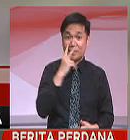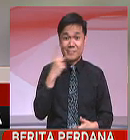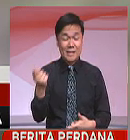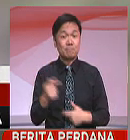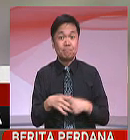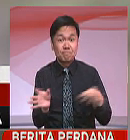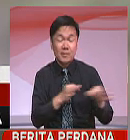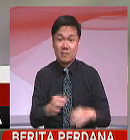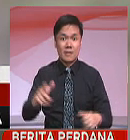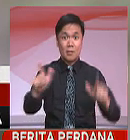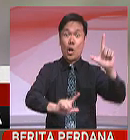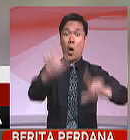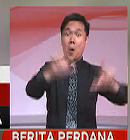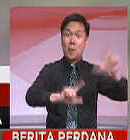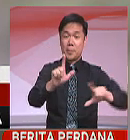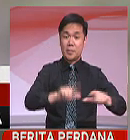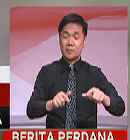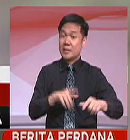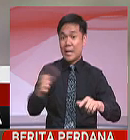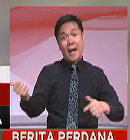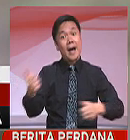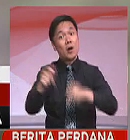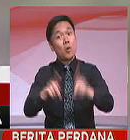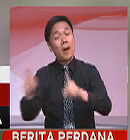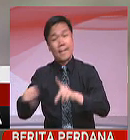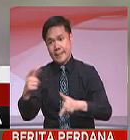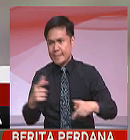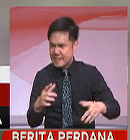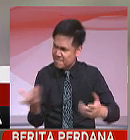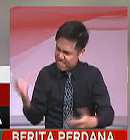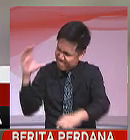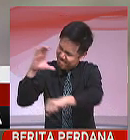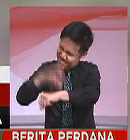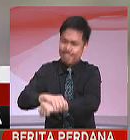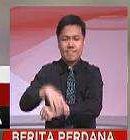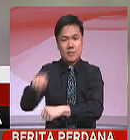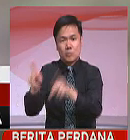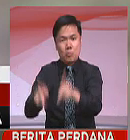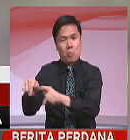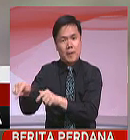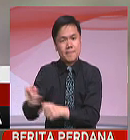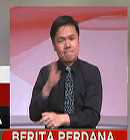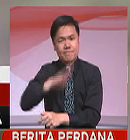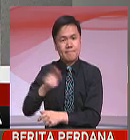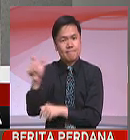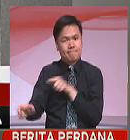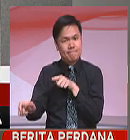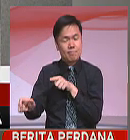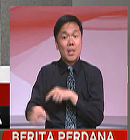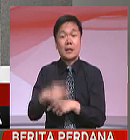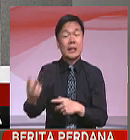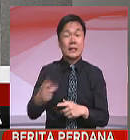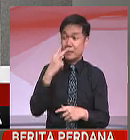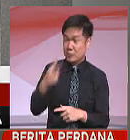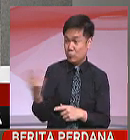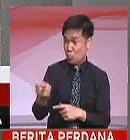berkata pemandu lori terbabit dengan dibantu beberapa orang awam berjaya menangkap kedua-dua suspek. Kedua-duanya kemudian